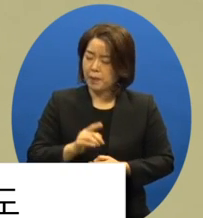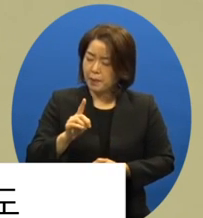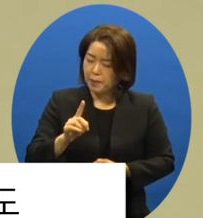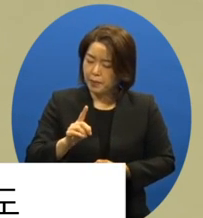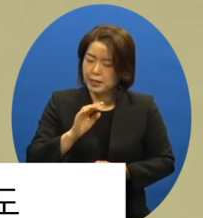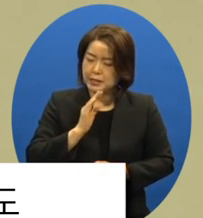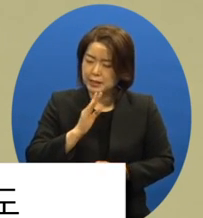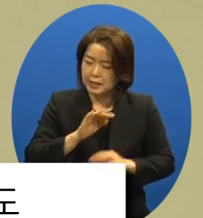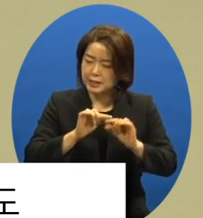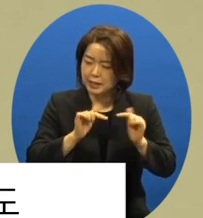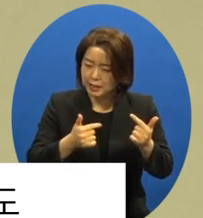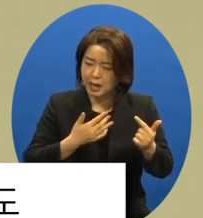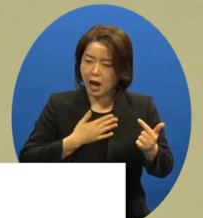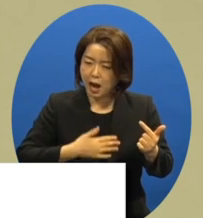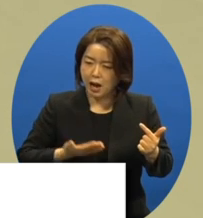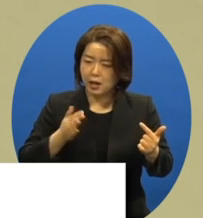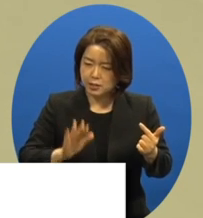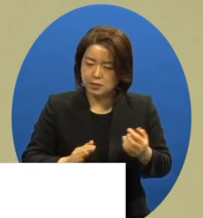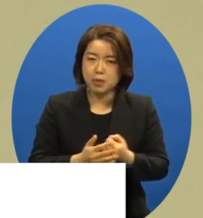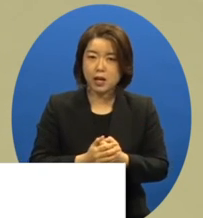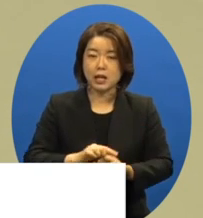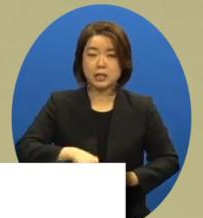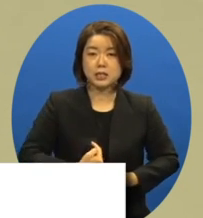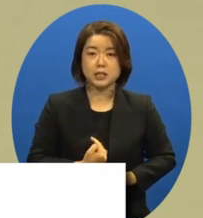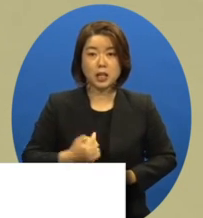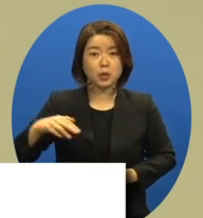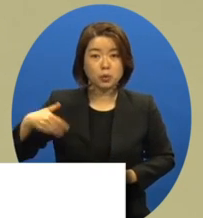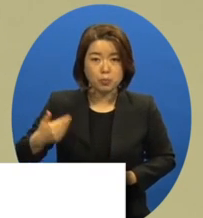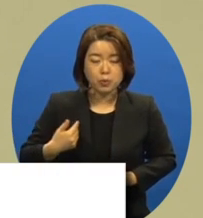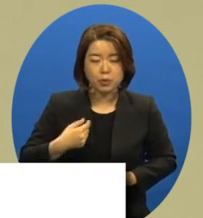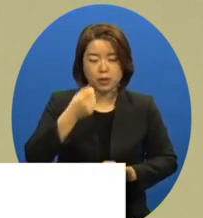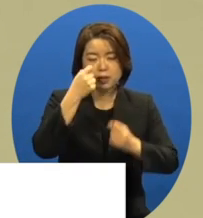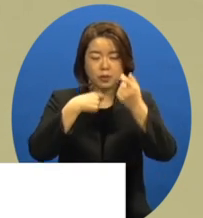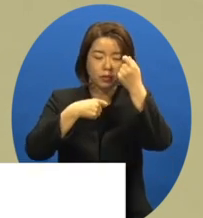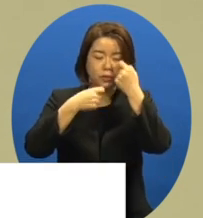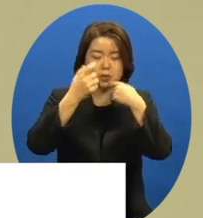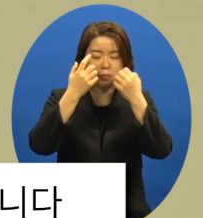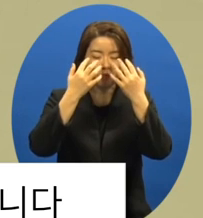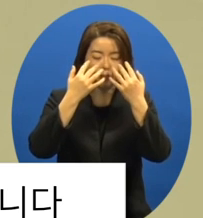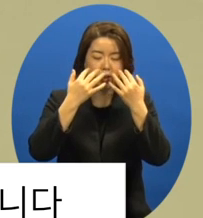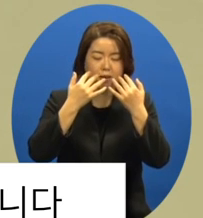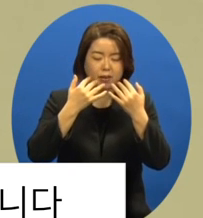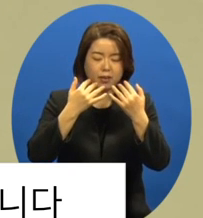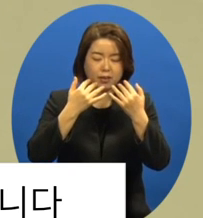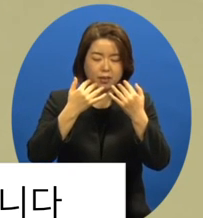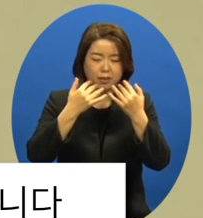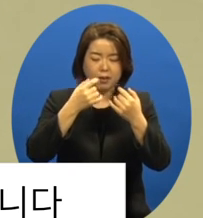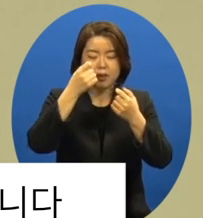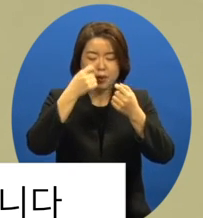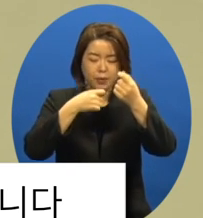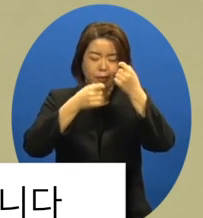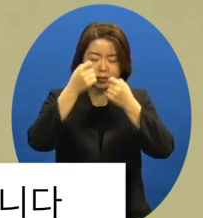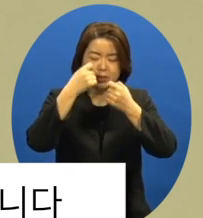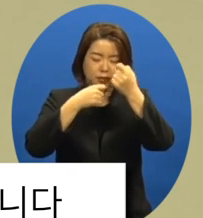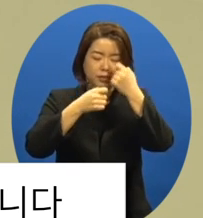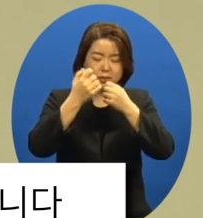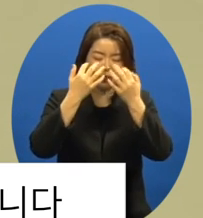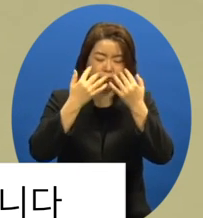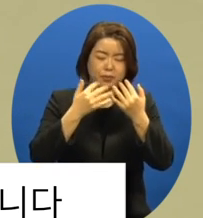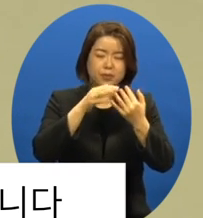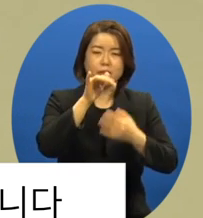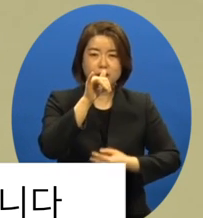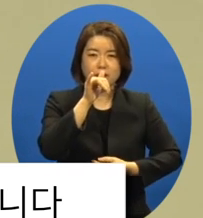아니라고 생각을 하면서도 자기도 모르게 눈물이 나더랍니다. 그냥 흐느껴 울었단.